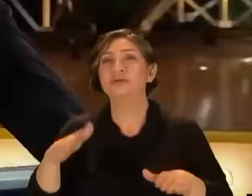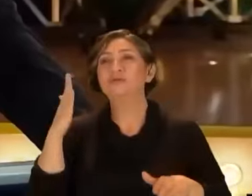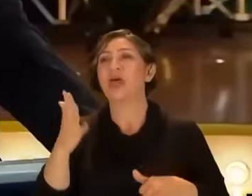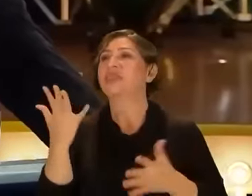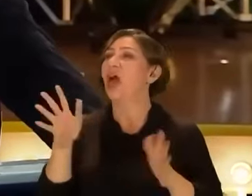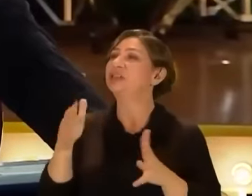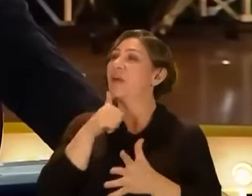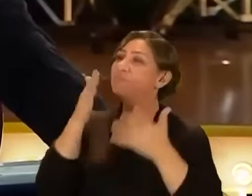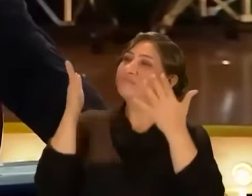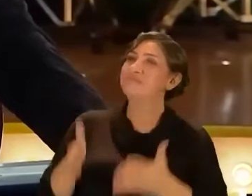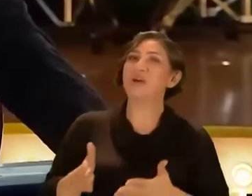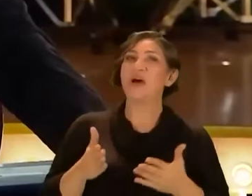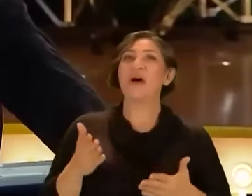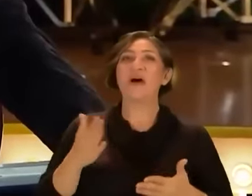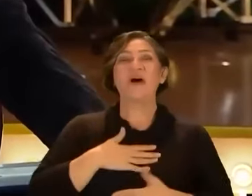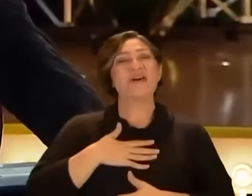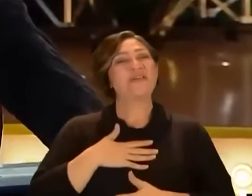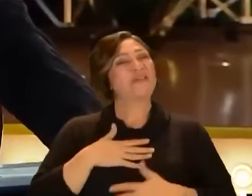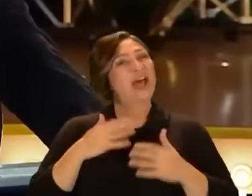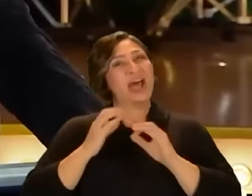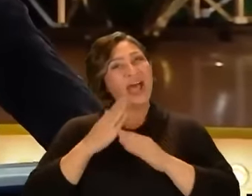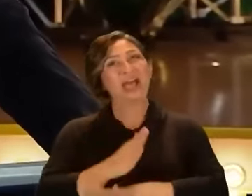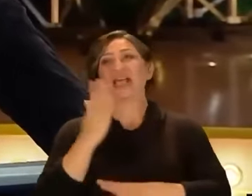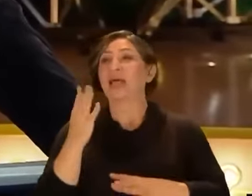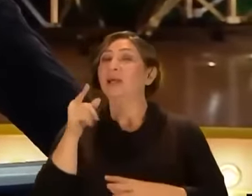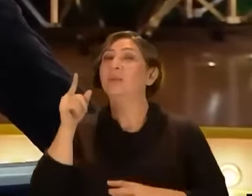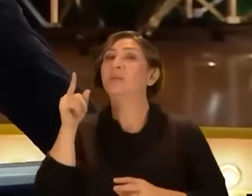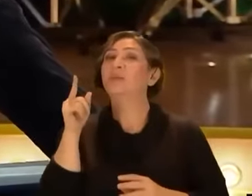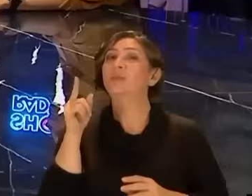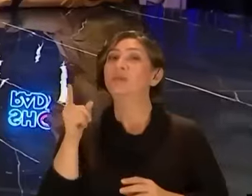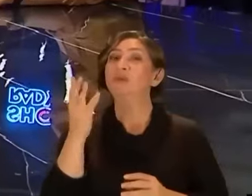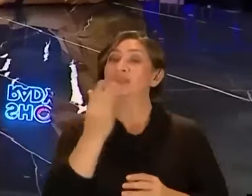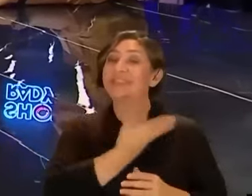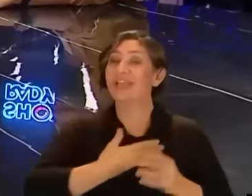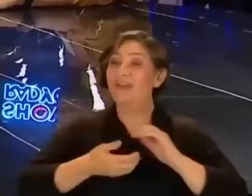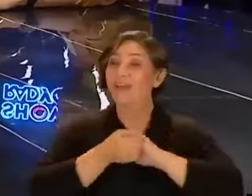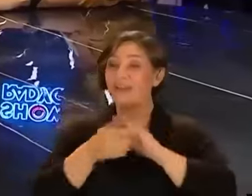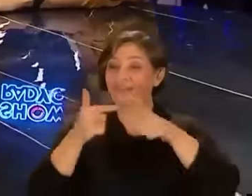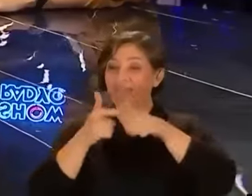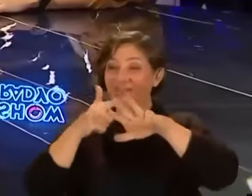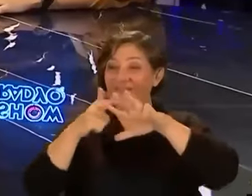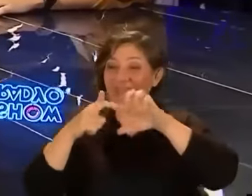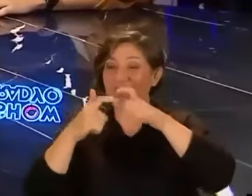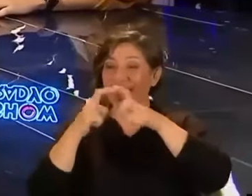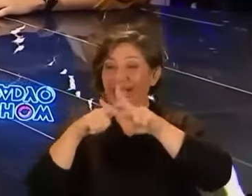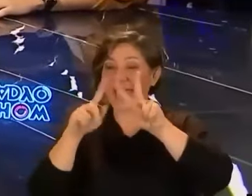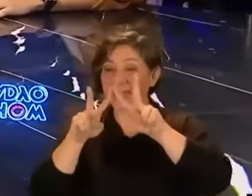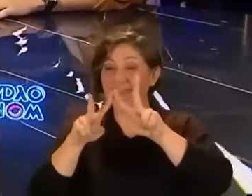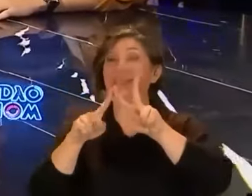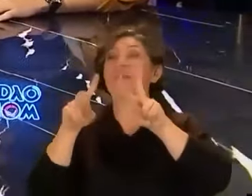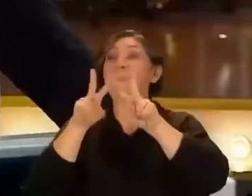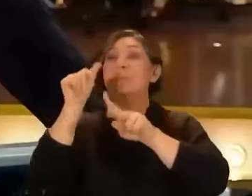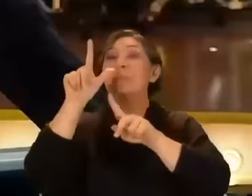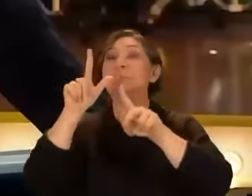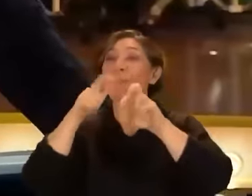Ulan ne acayip bir durum be. Öf, hakikaten. Bu şeyle çok sevgili dostum Fergan Mirkelam da böyle